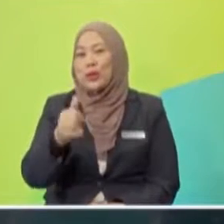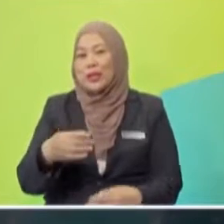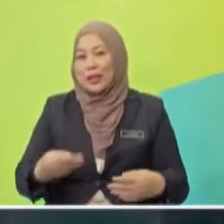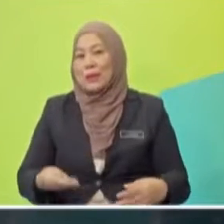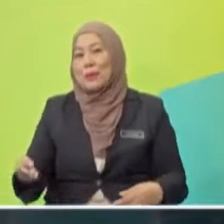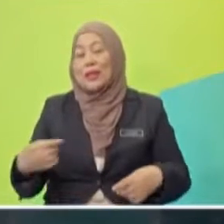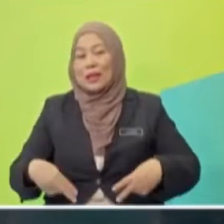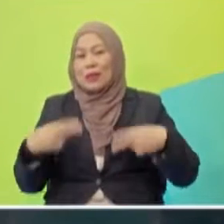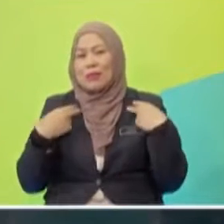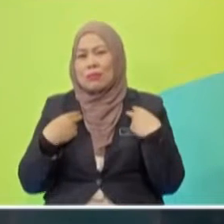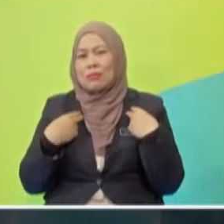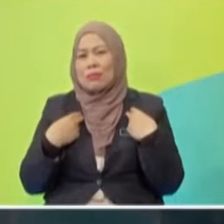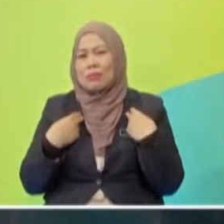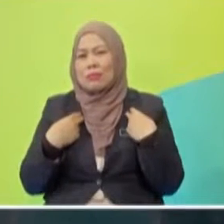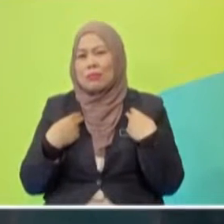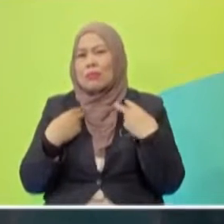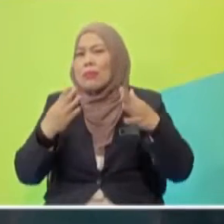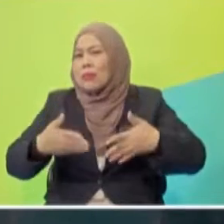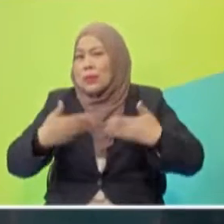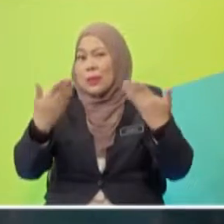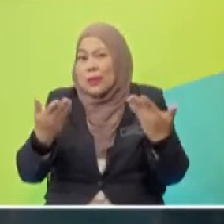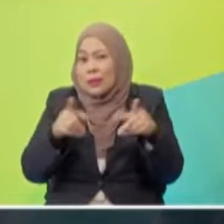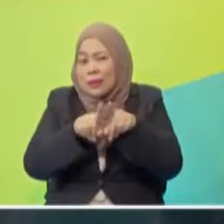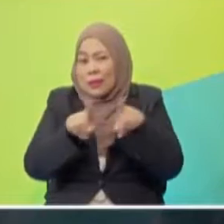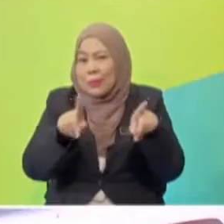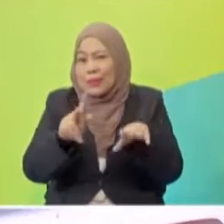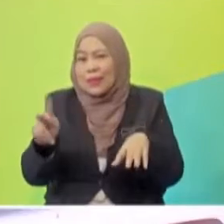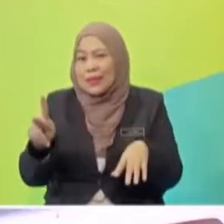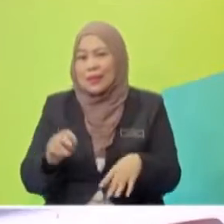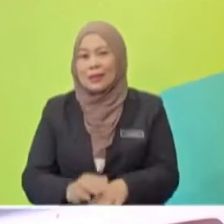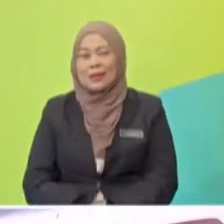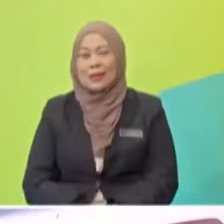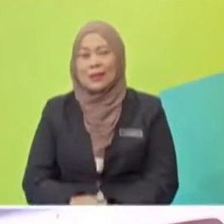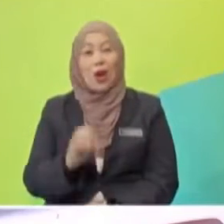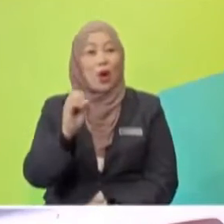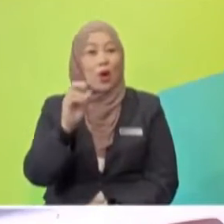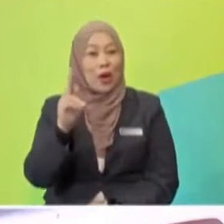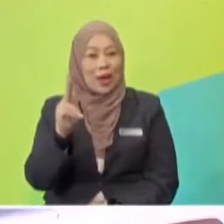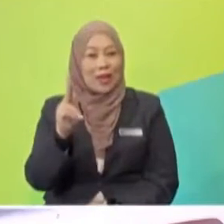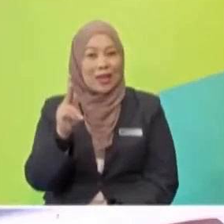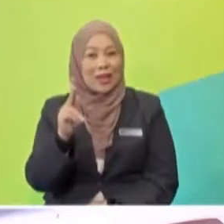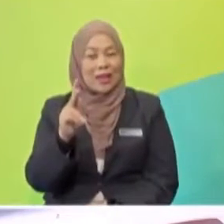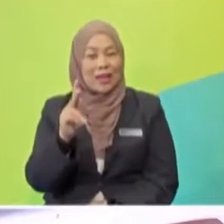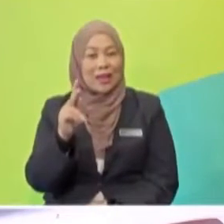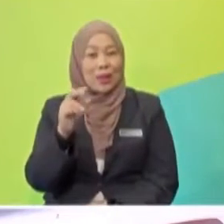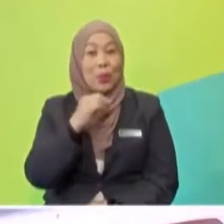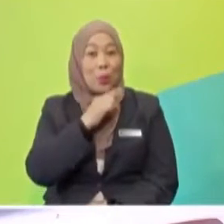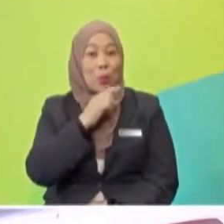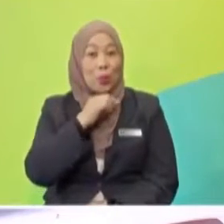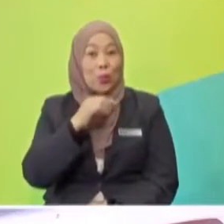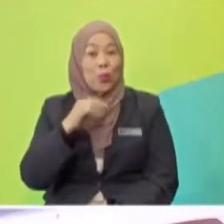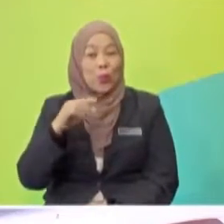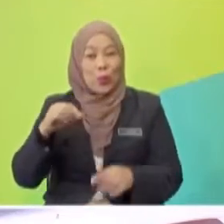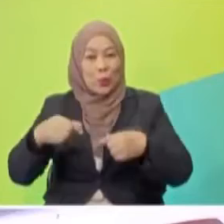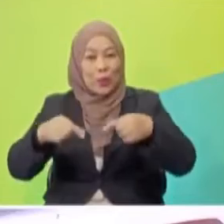tahu lah Cikgu macam mana kita Oke dia ada murid-murid Oke kita lihat tadi burung bergerak di udara